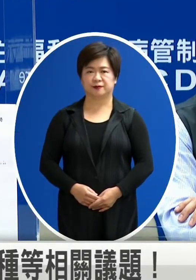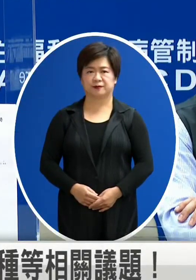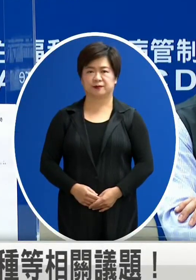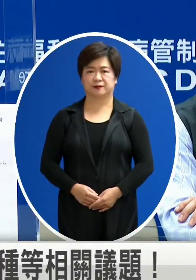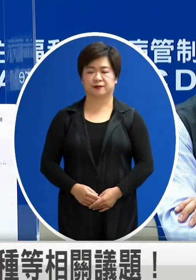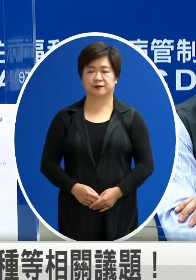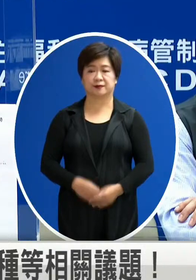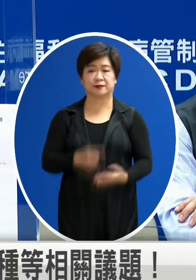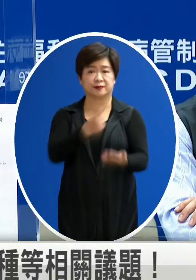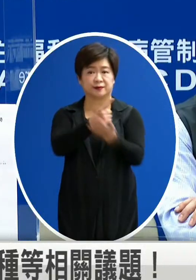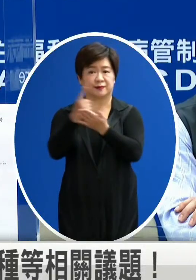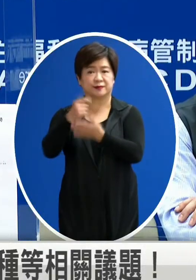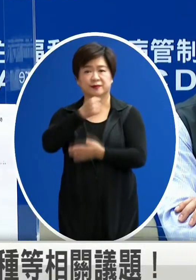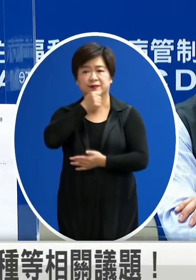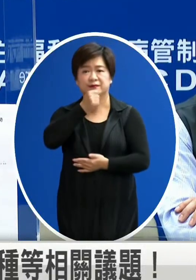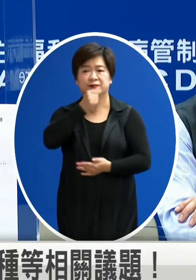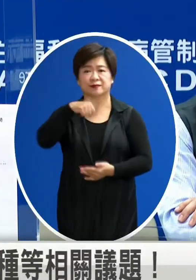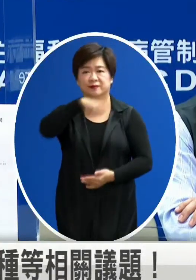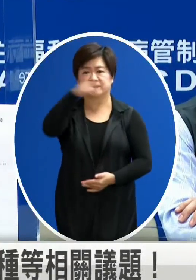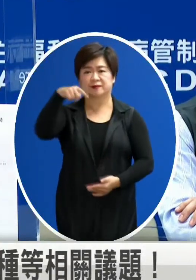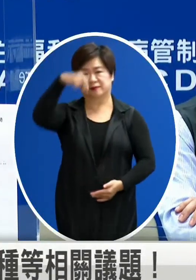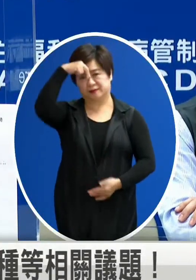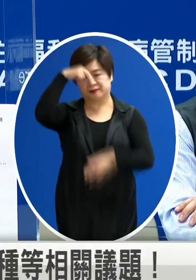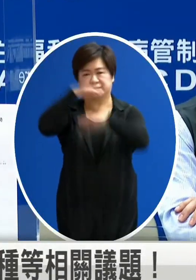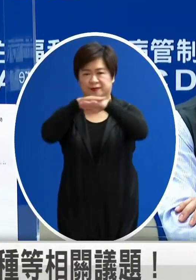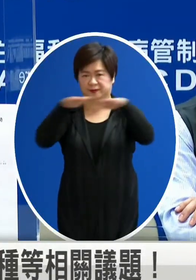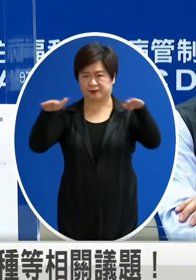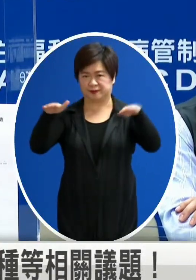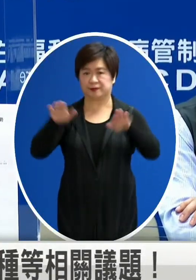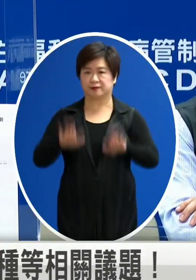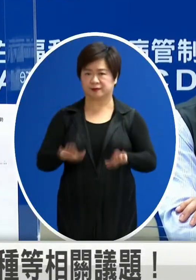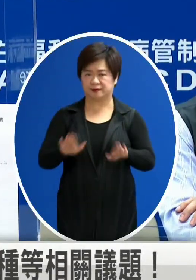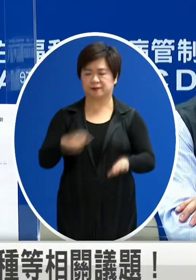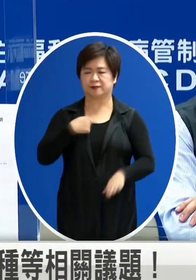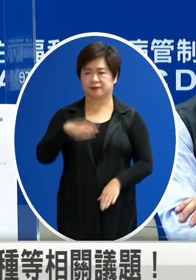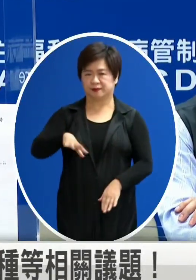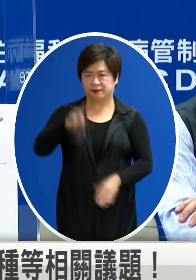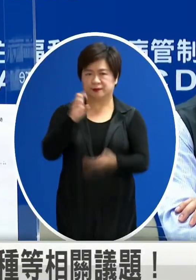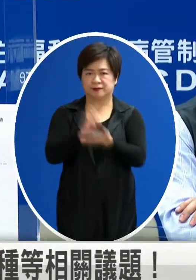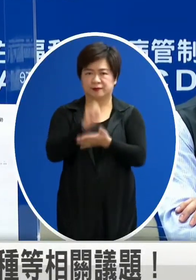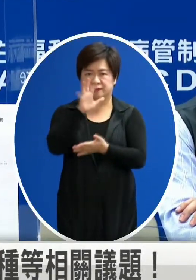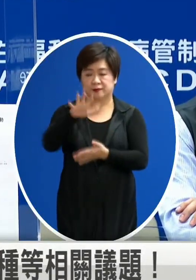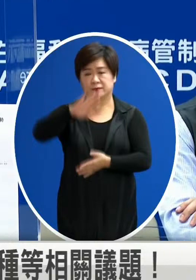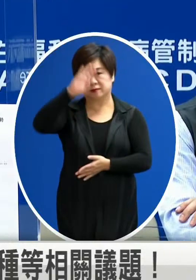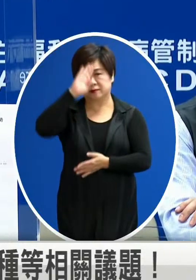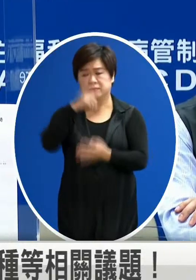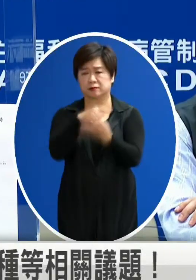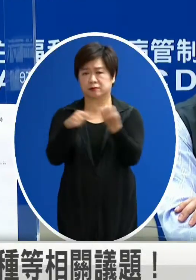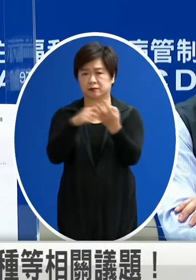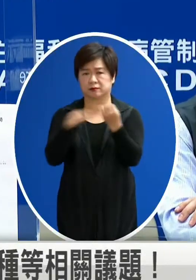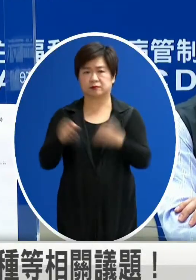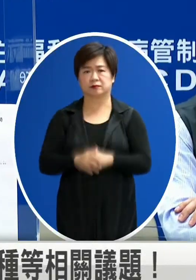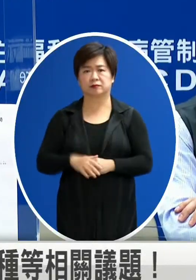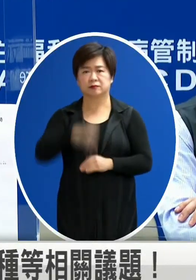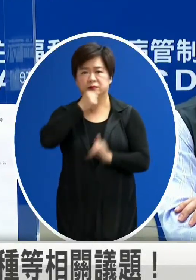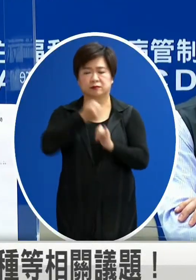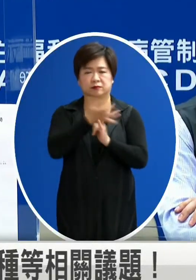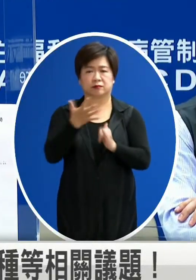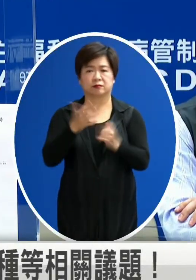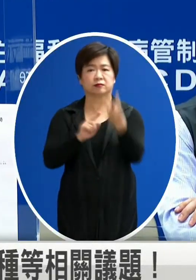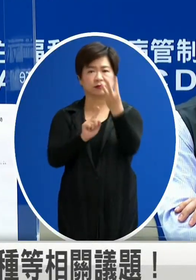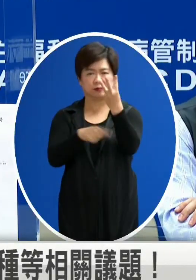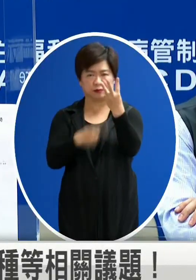好，各位记者李世先，大家好，大家午安哈。那首先跟大家报告哈，我们的确定病例哈，本土病例有